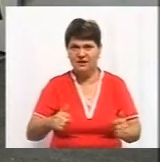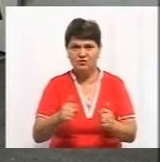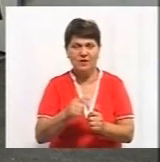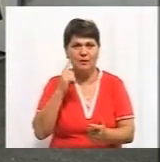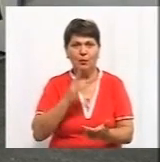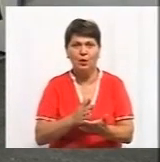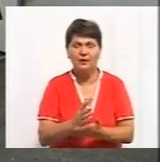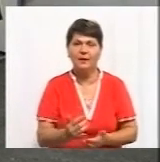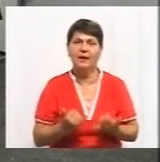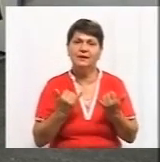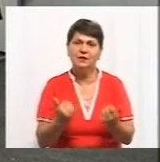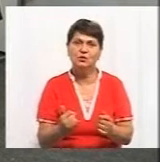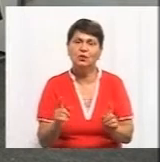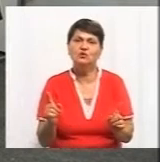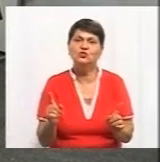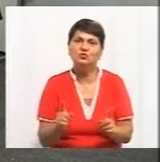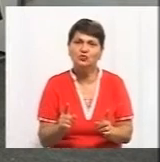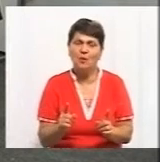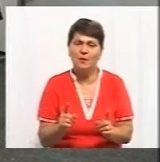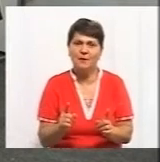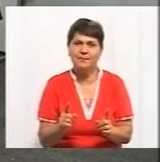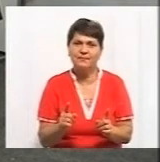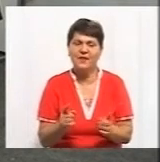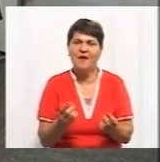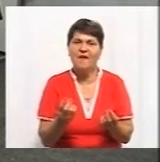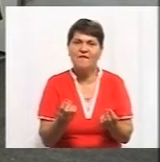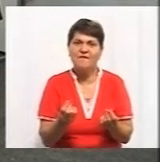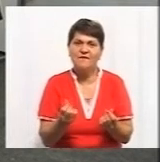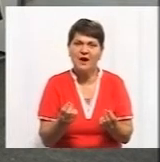того, щоб все-таки підвести вартості